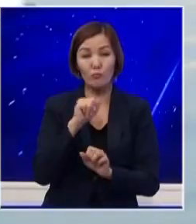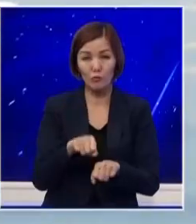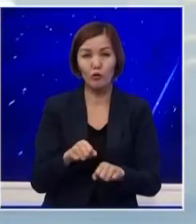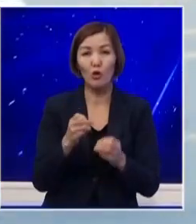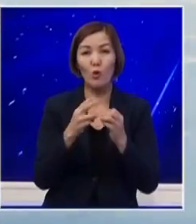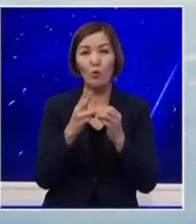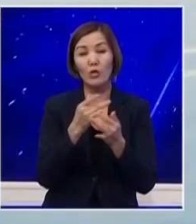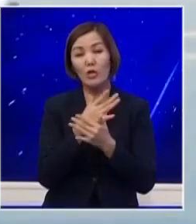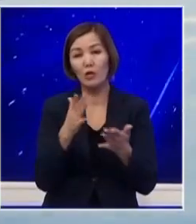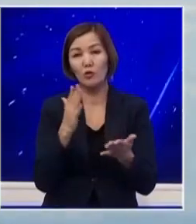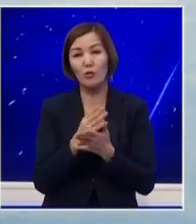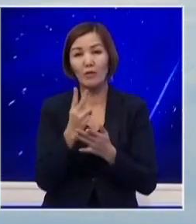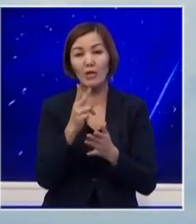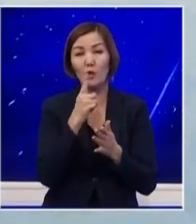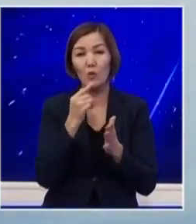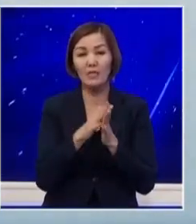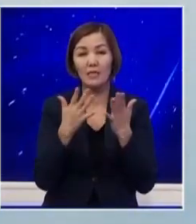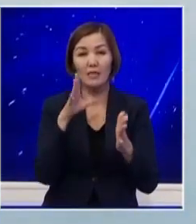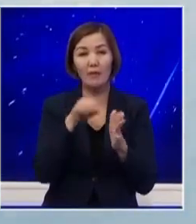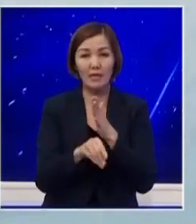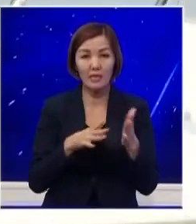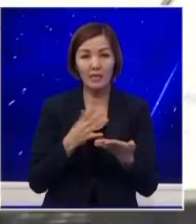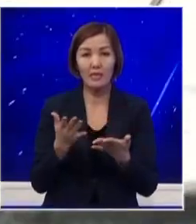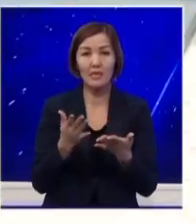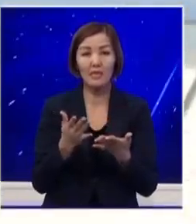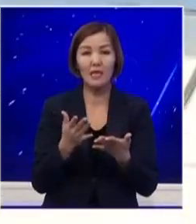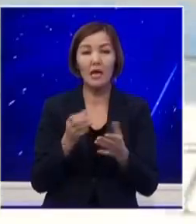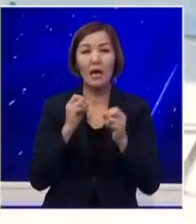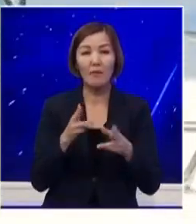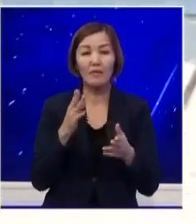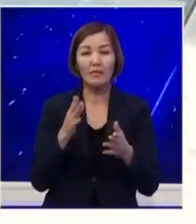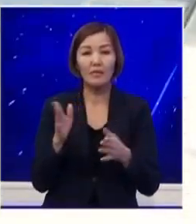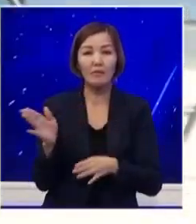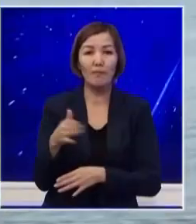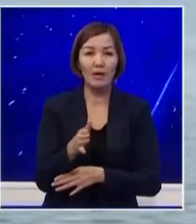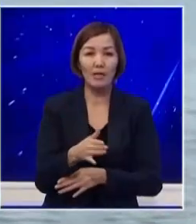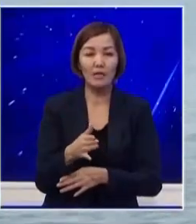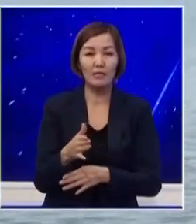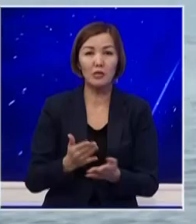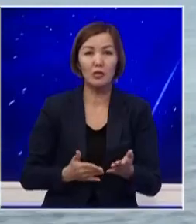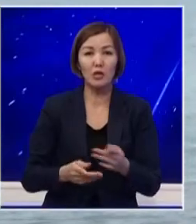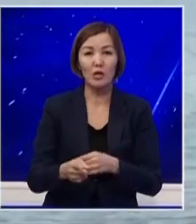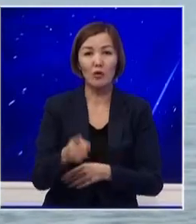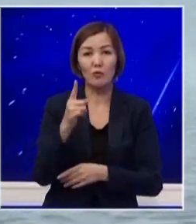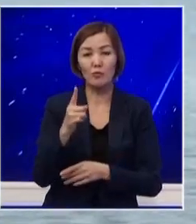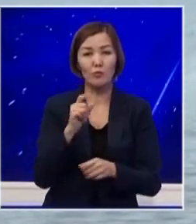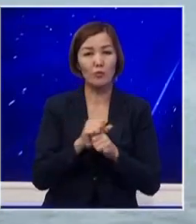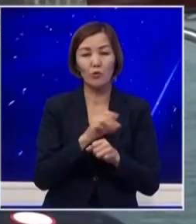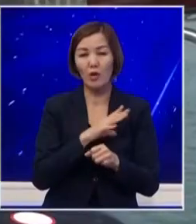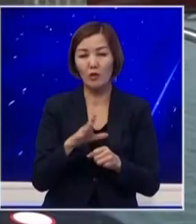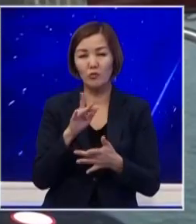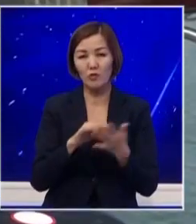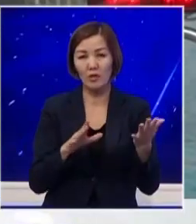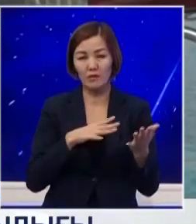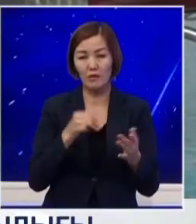түрі бар, екеуі қызыл кітапқа енгізілген. Соған қарамастан жойылу қаупі төніп тұрған жануарларды аулау тоқтамақ емес, деді Ринат Құмашев.